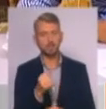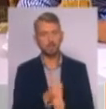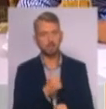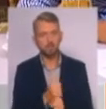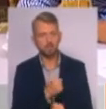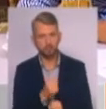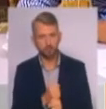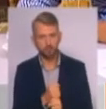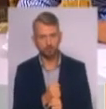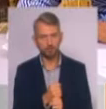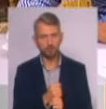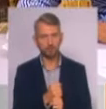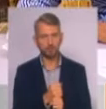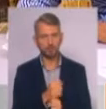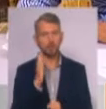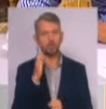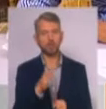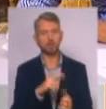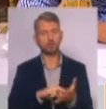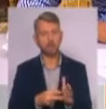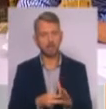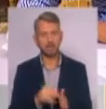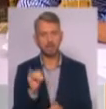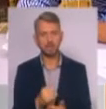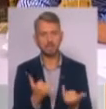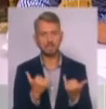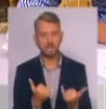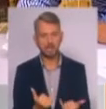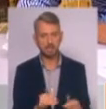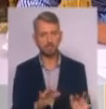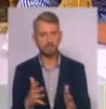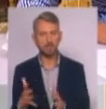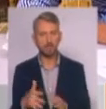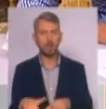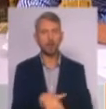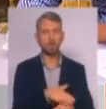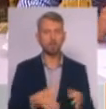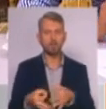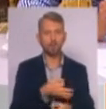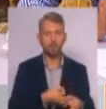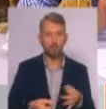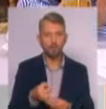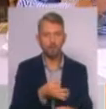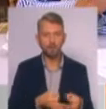напрацьовуємо подальшу стратегію. І зараз відбувається громадське обговорення